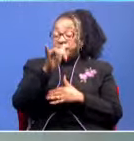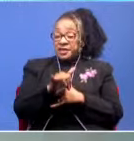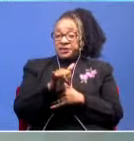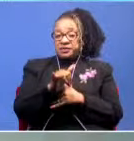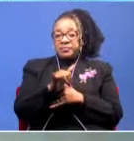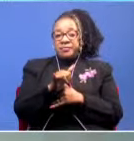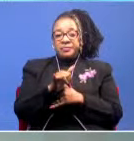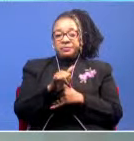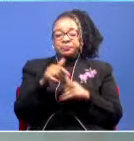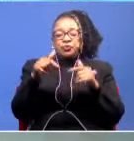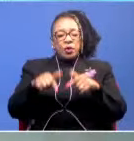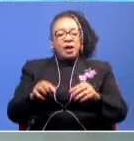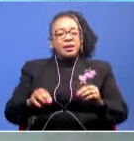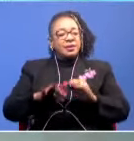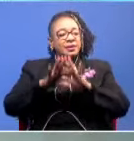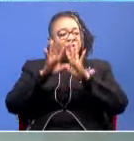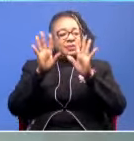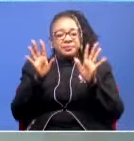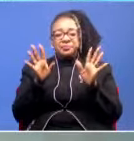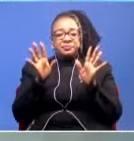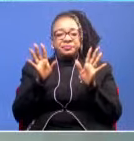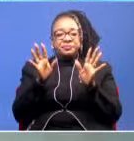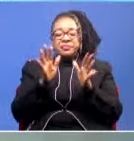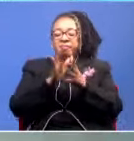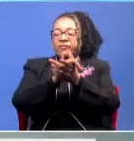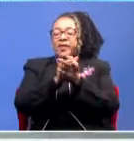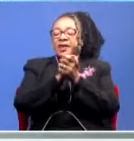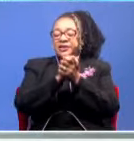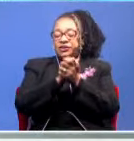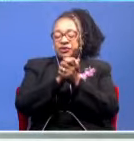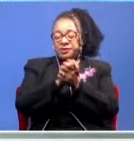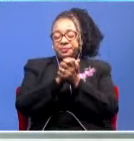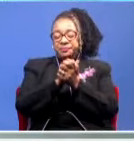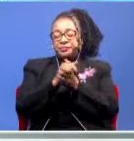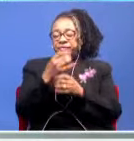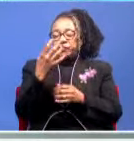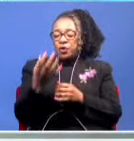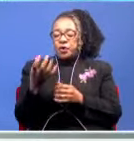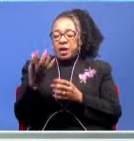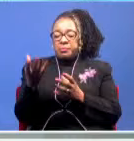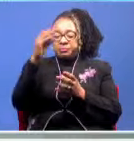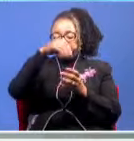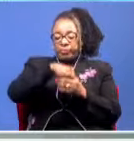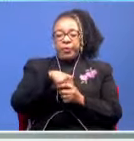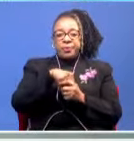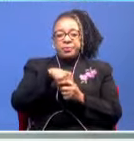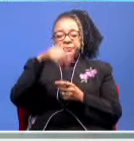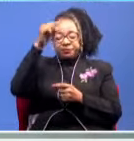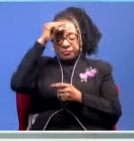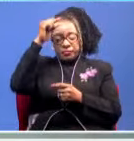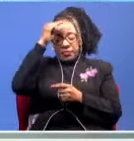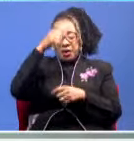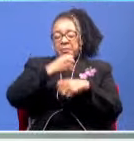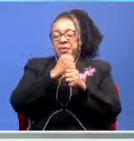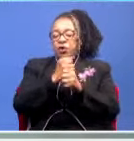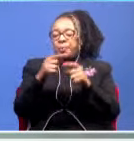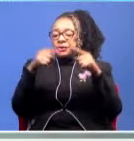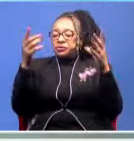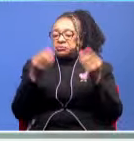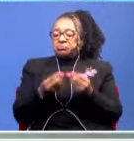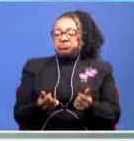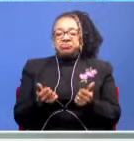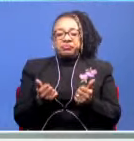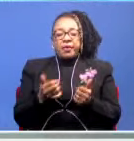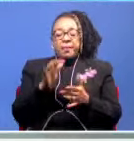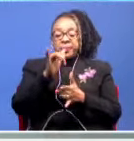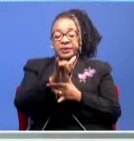Leo imebainika wazi kwamba ni handisheki chama cha ODM kikiingia serikalini na kumaliza nguvu pande wa upinzani. Hii ni baada